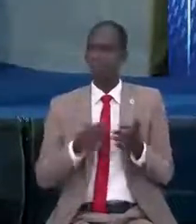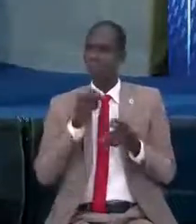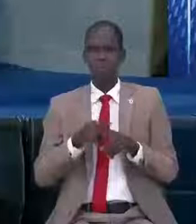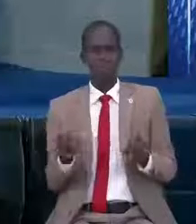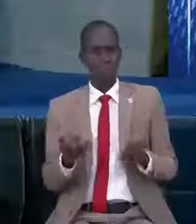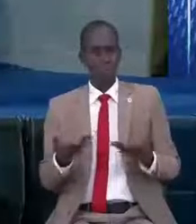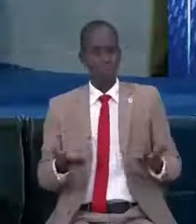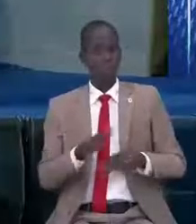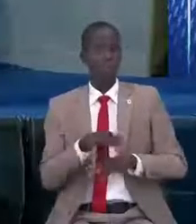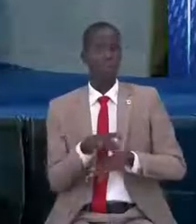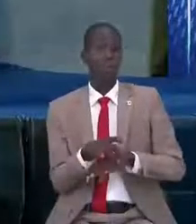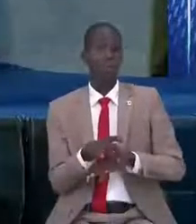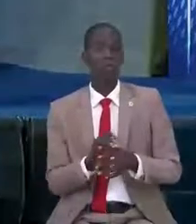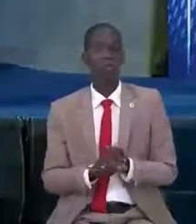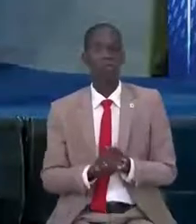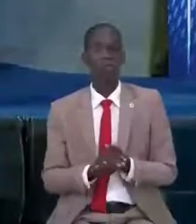Ici sur terre,